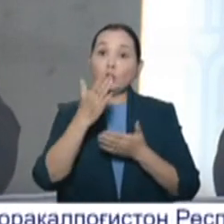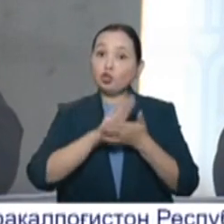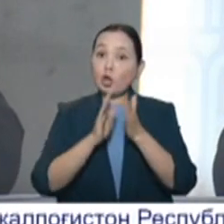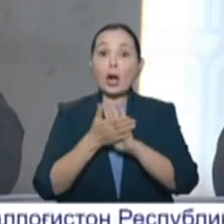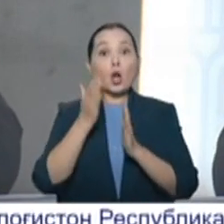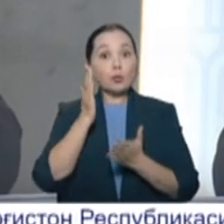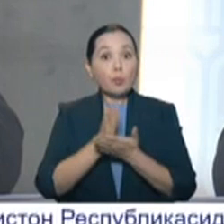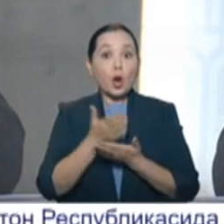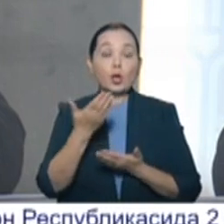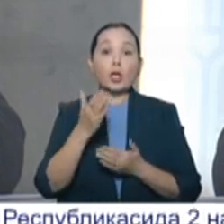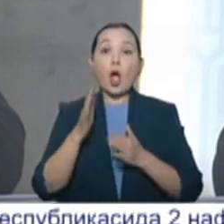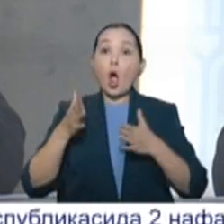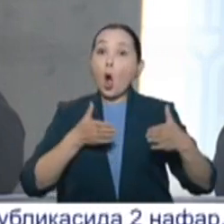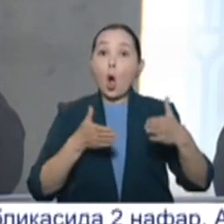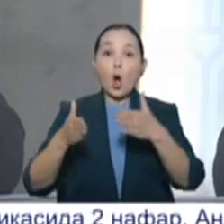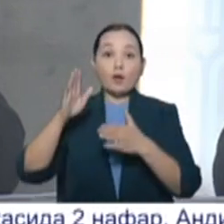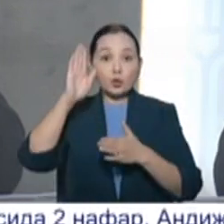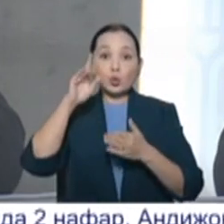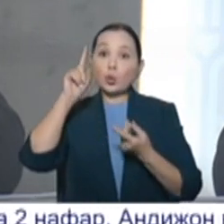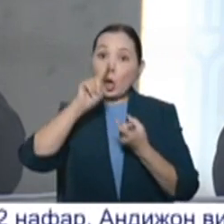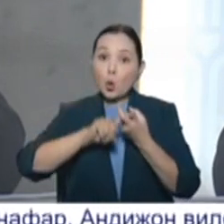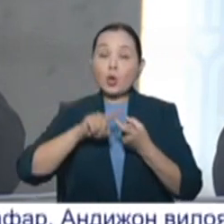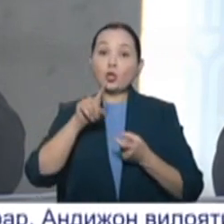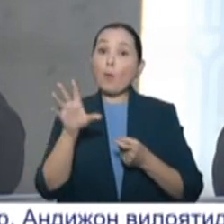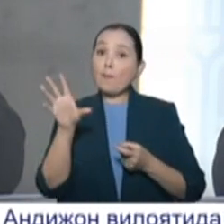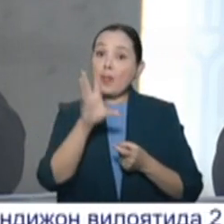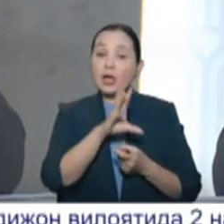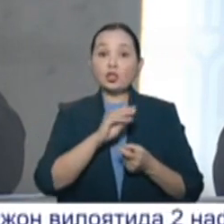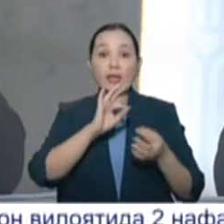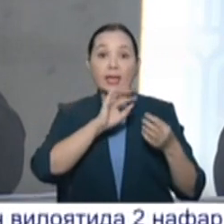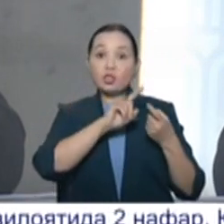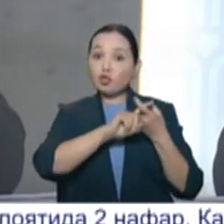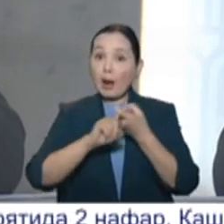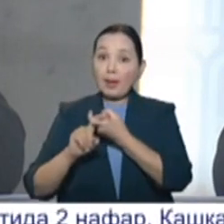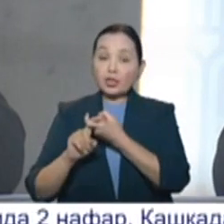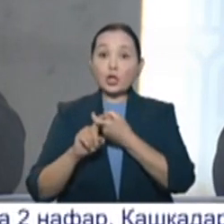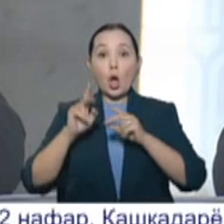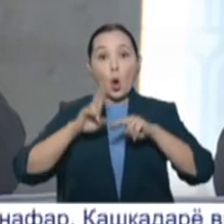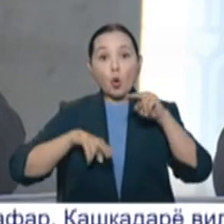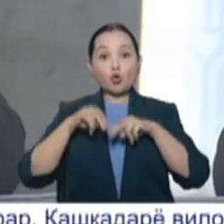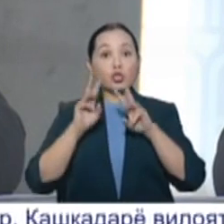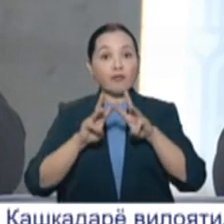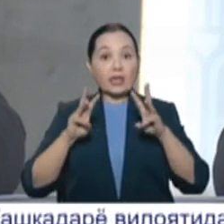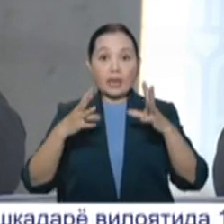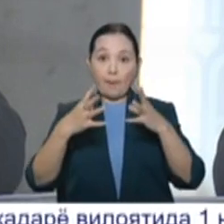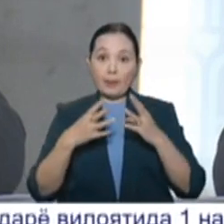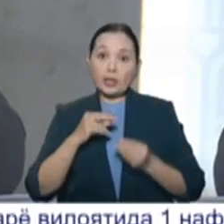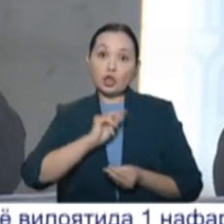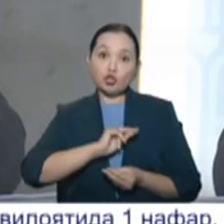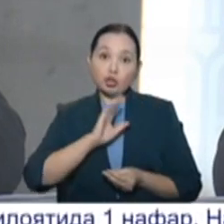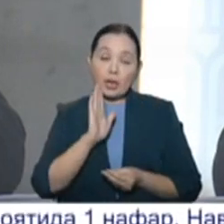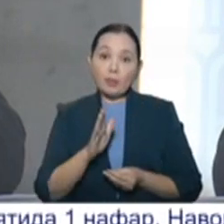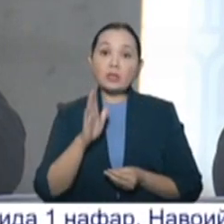o'sha oqova suvga ulanish. Bu narsalarni chambarchan bizni qurilish vazirligi bilan birgalikda ishlaymiz